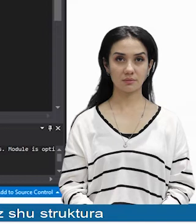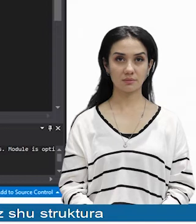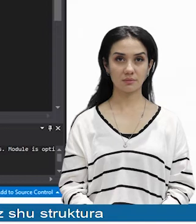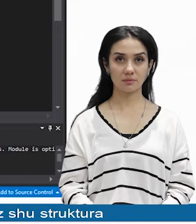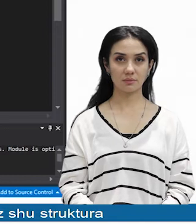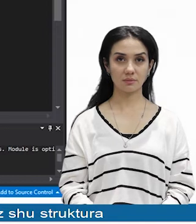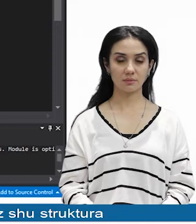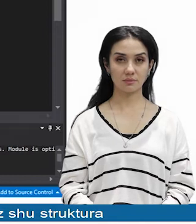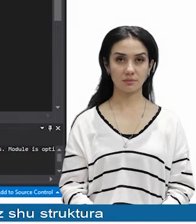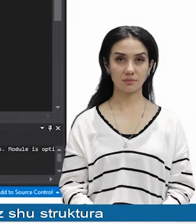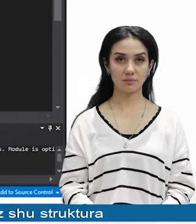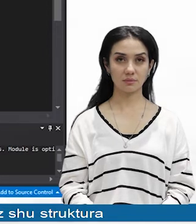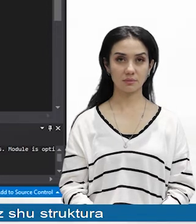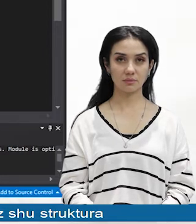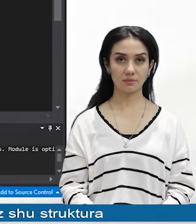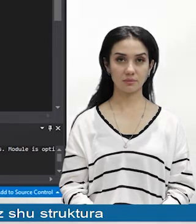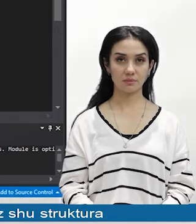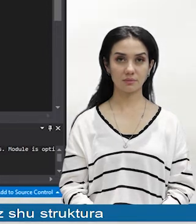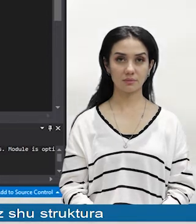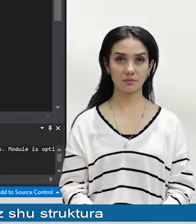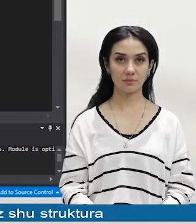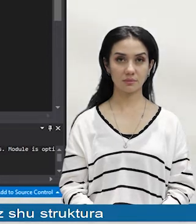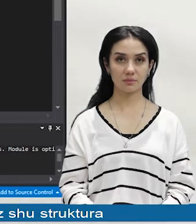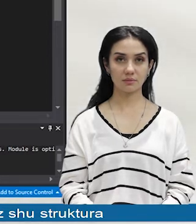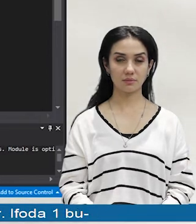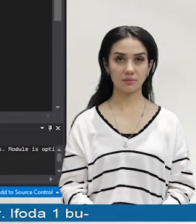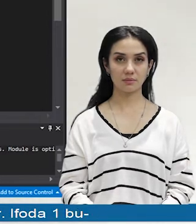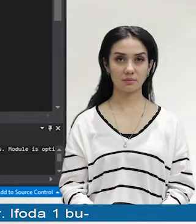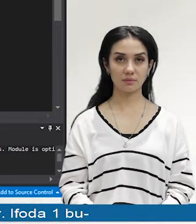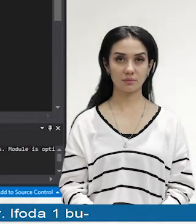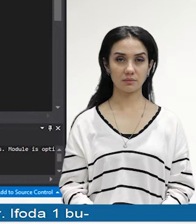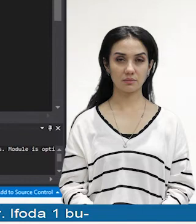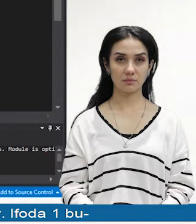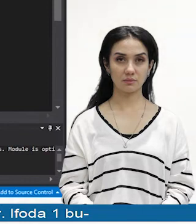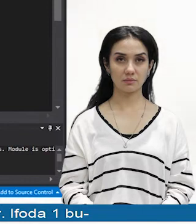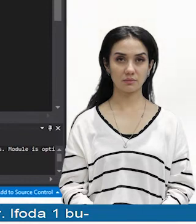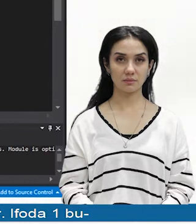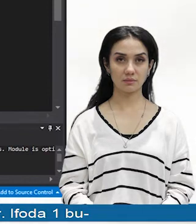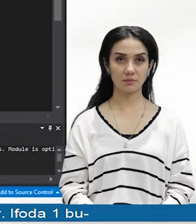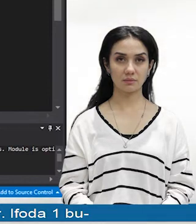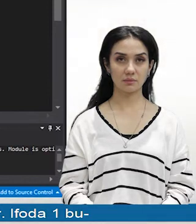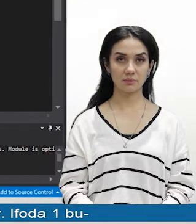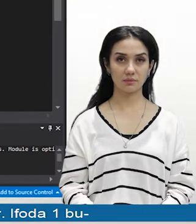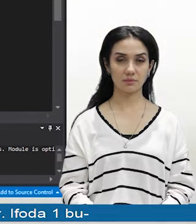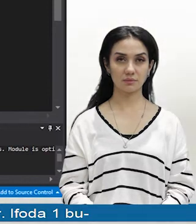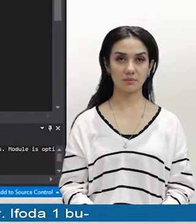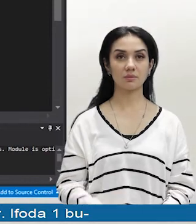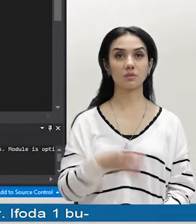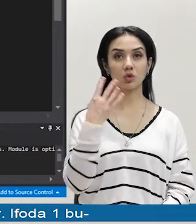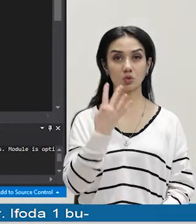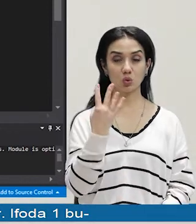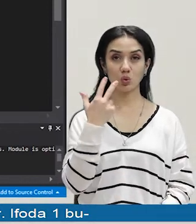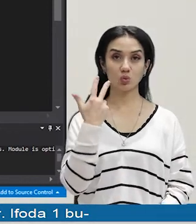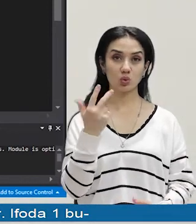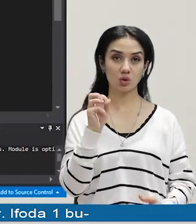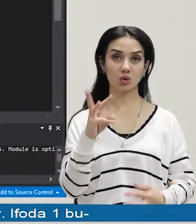ifoda 1 ni bajar, aks holda ifoda 2 ni bajar. Biz shu struktura bo'yicha ish qilamiz. Xo'p. Agar 4 3 dan katta